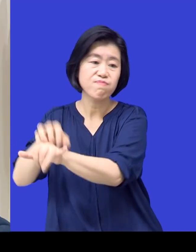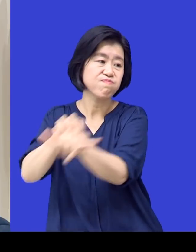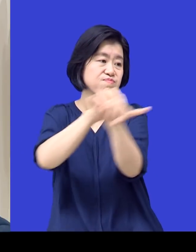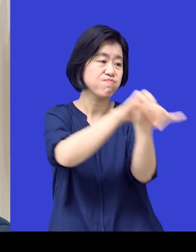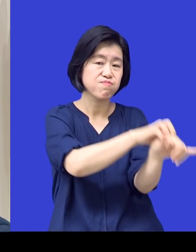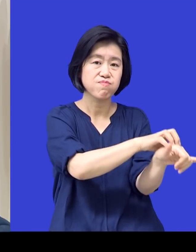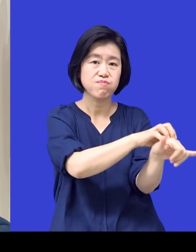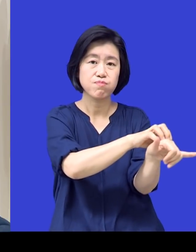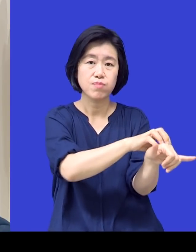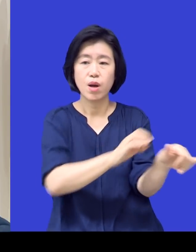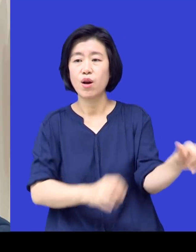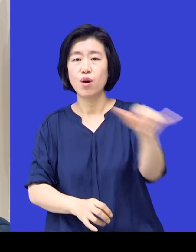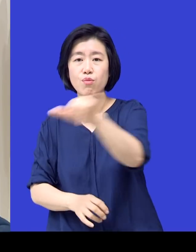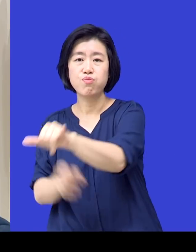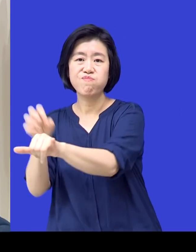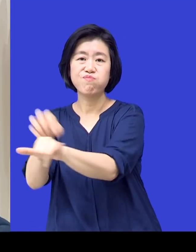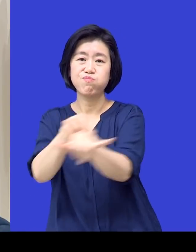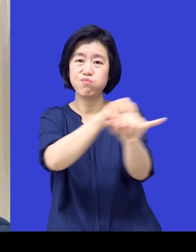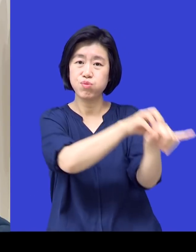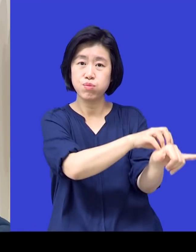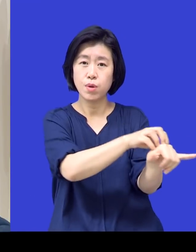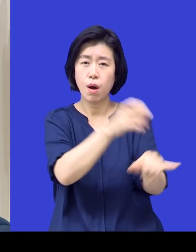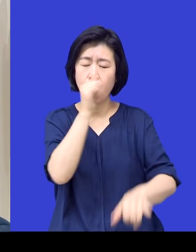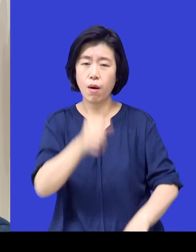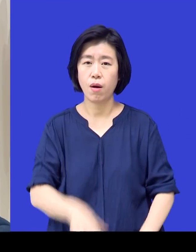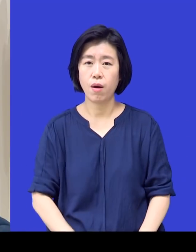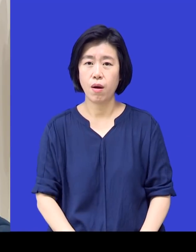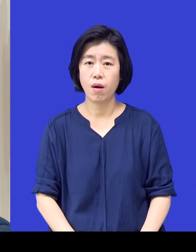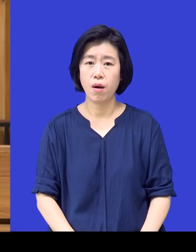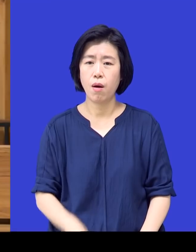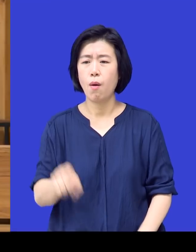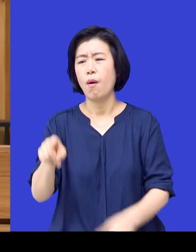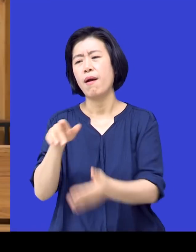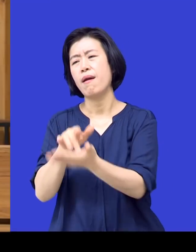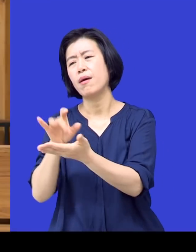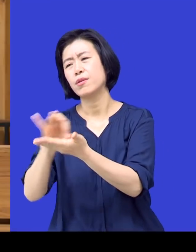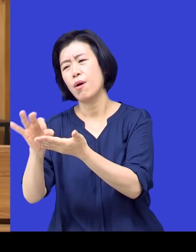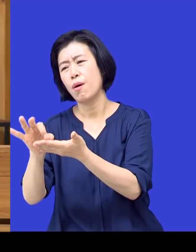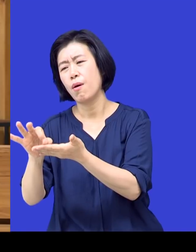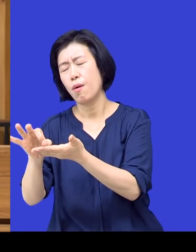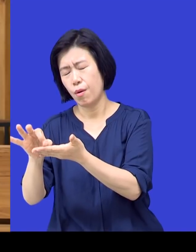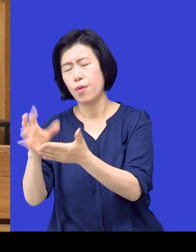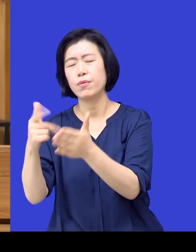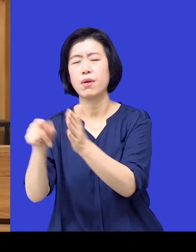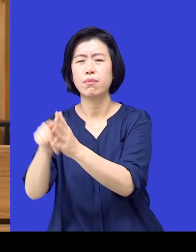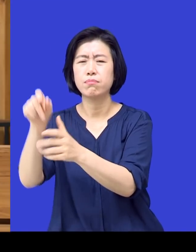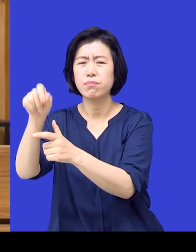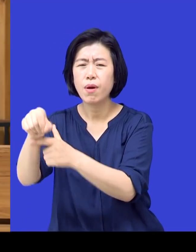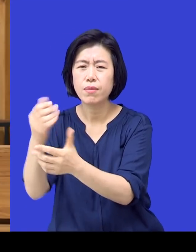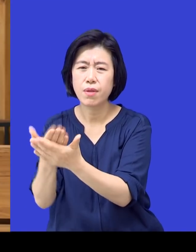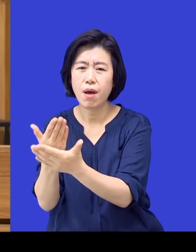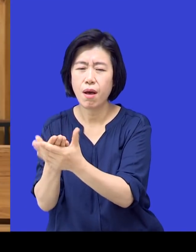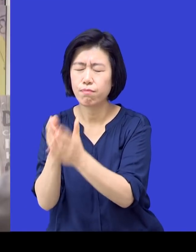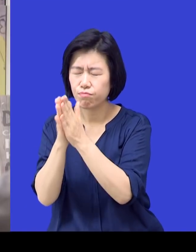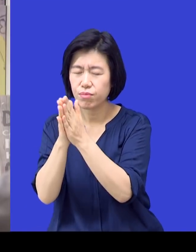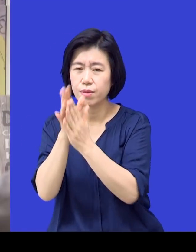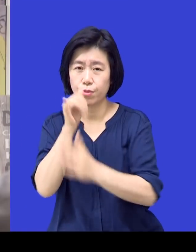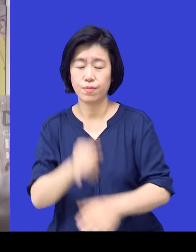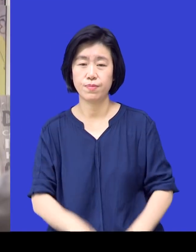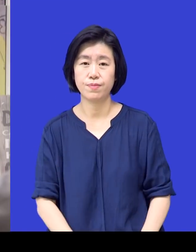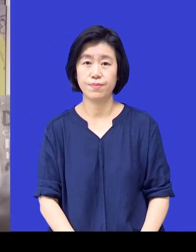매달 이것을 한다는 거예요. 그래서 이 약에 들 수 있게 기도해달라. 그래서 제가 그 이름을 기억하는 거예요. 예. 예.